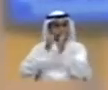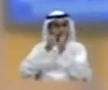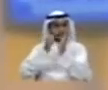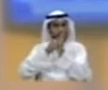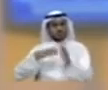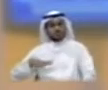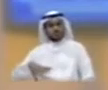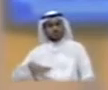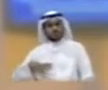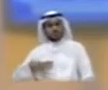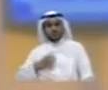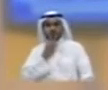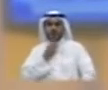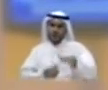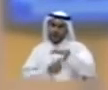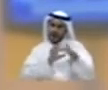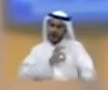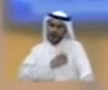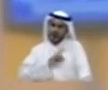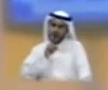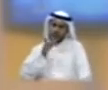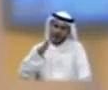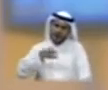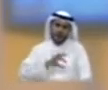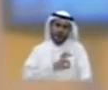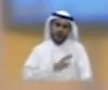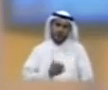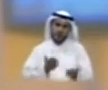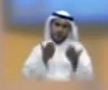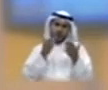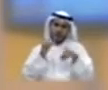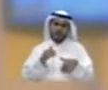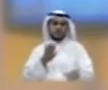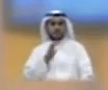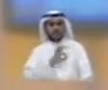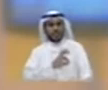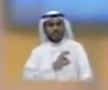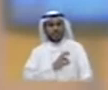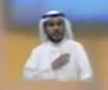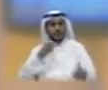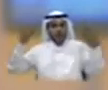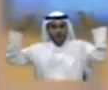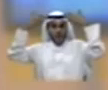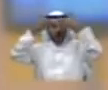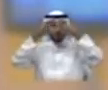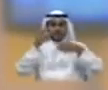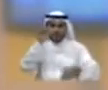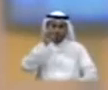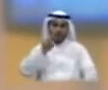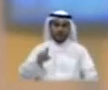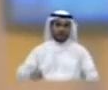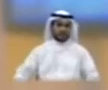باسم المغفور له الشيخ جابر الأحمد الجابر الصباح طيب الله ثراه في إحدى المحافظات